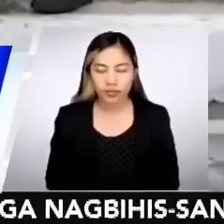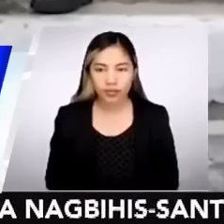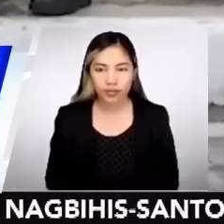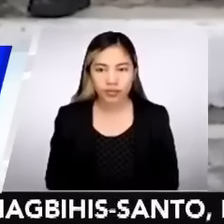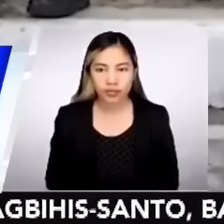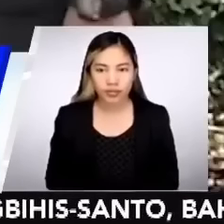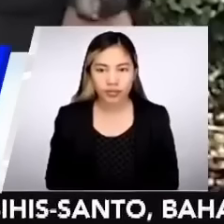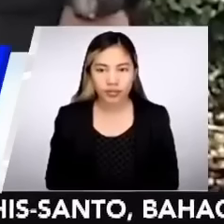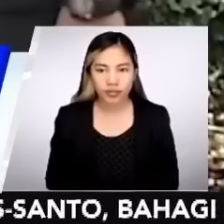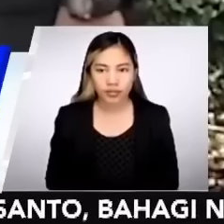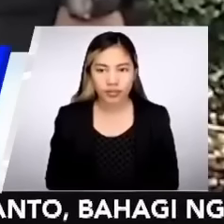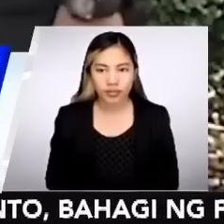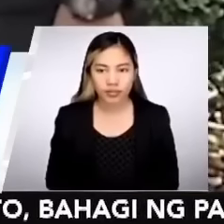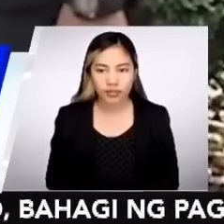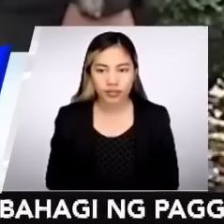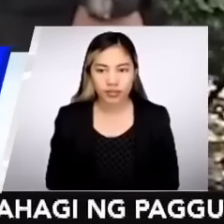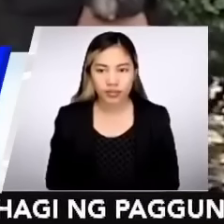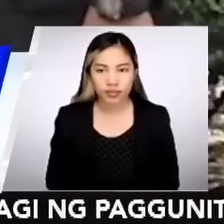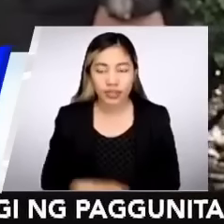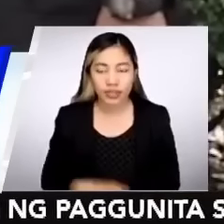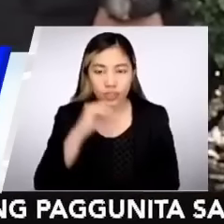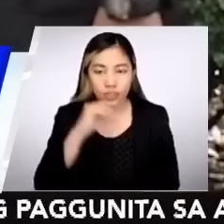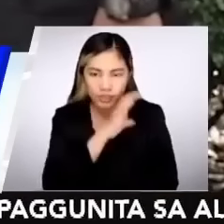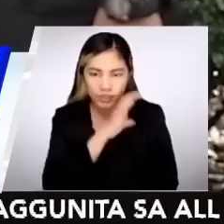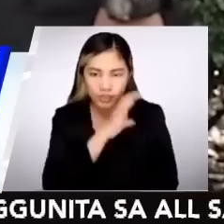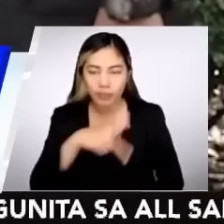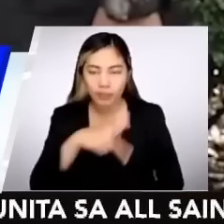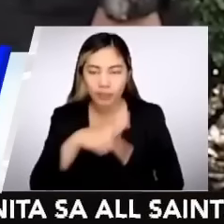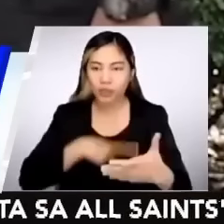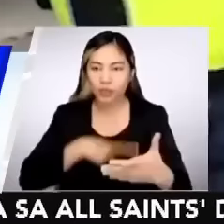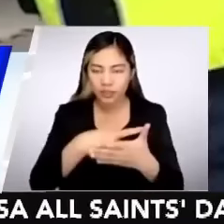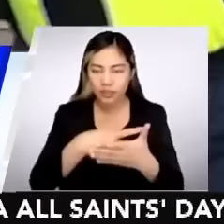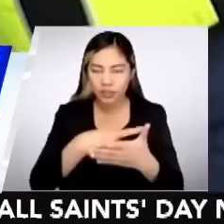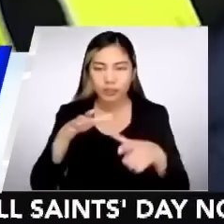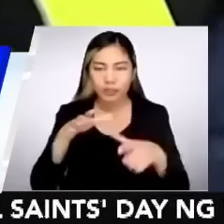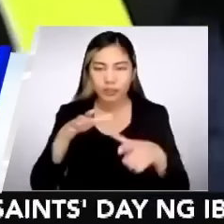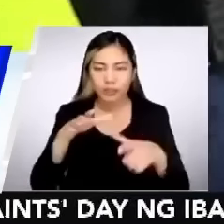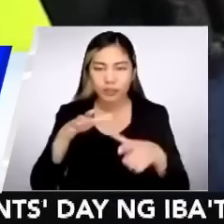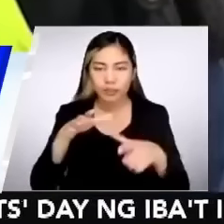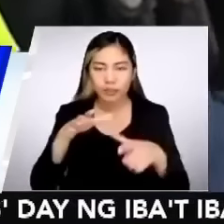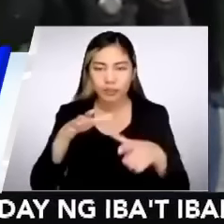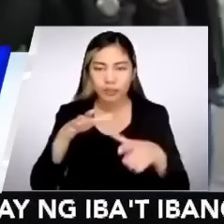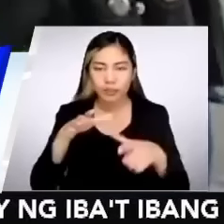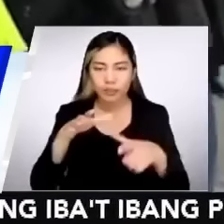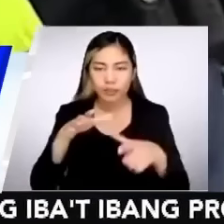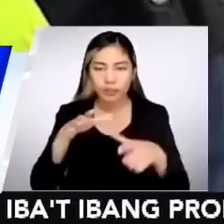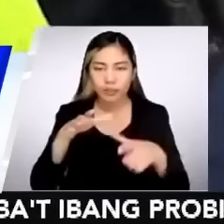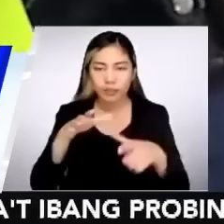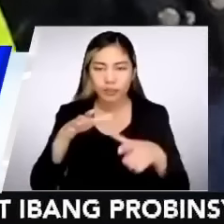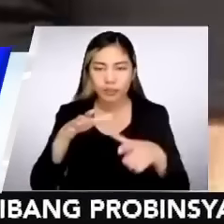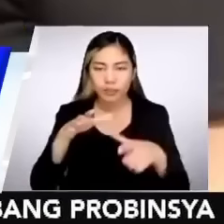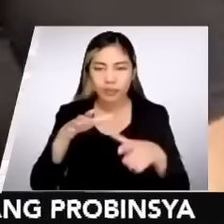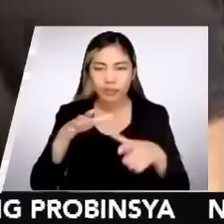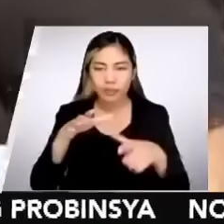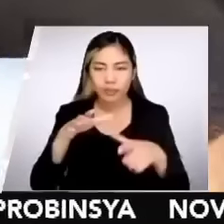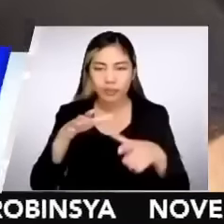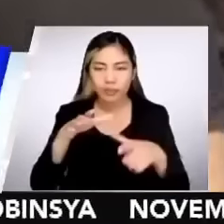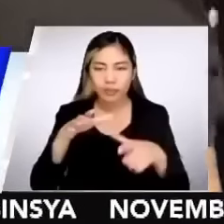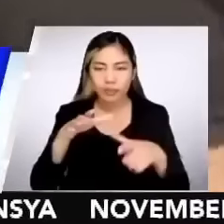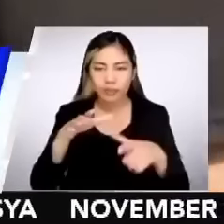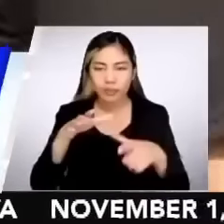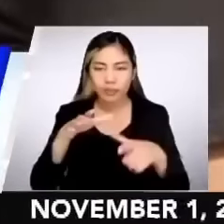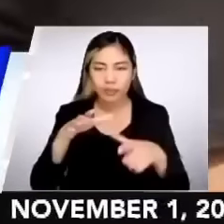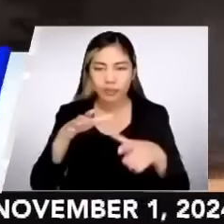May e-vehicles din na pwedeng sakyan ng libre mula entrance papasok sa mga puntod. Bukod dito sa main entrance, may mga